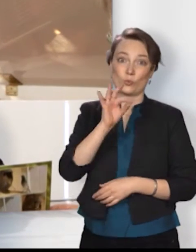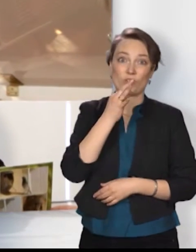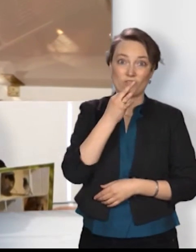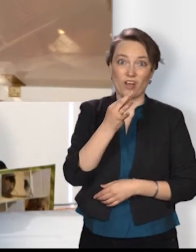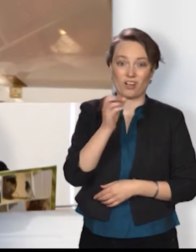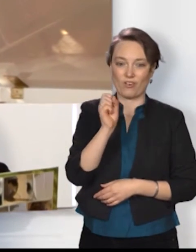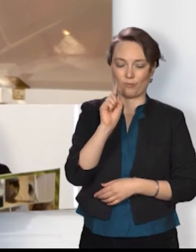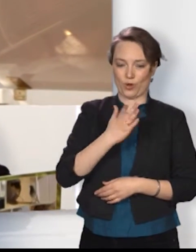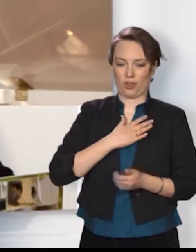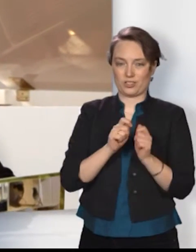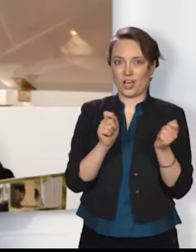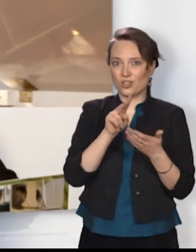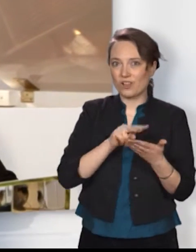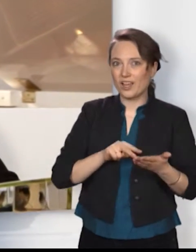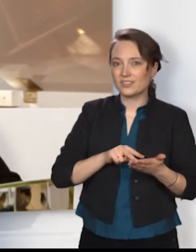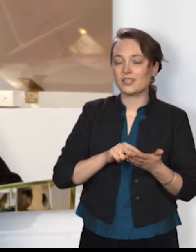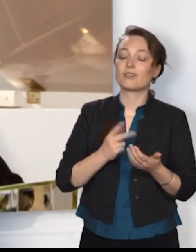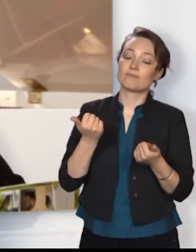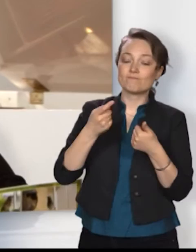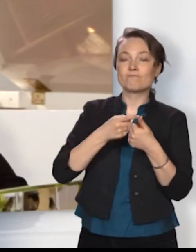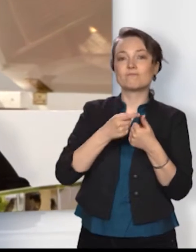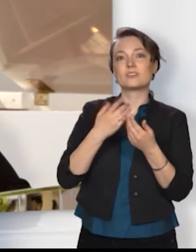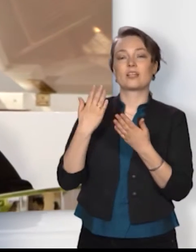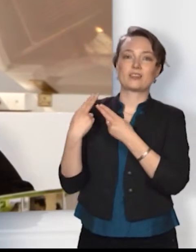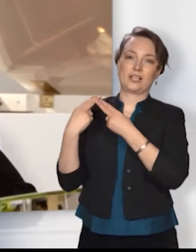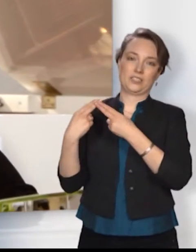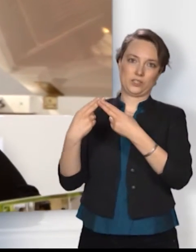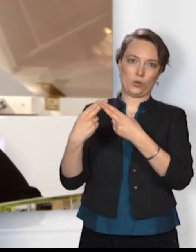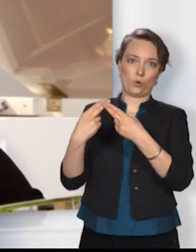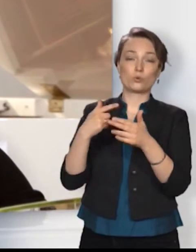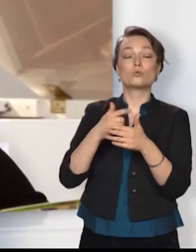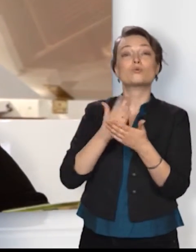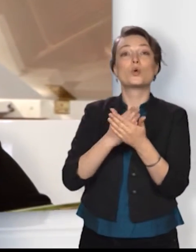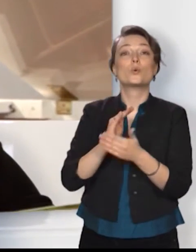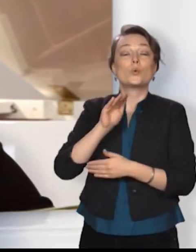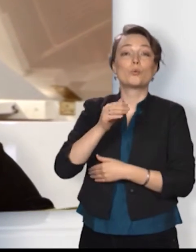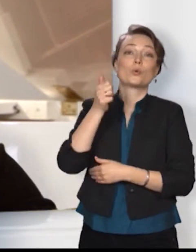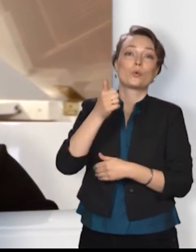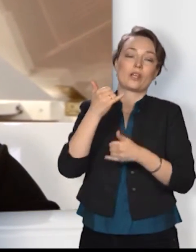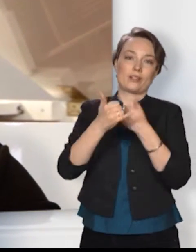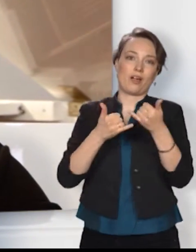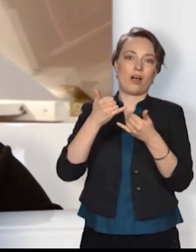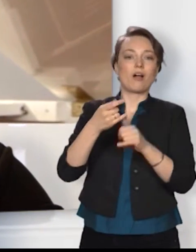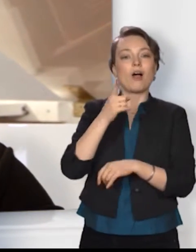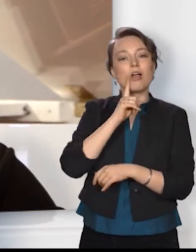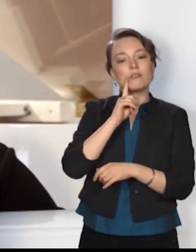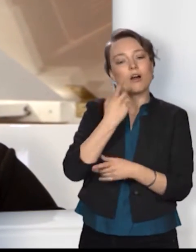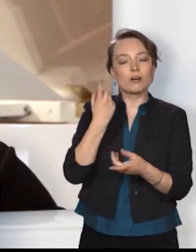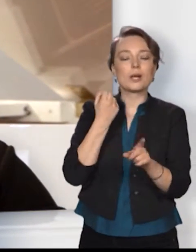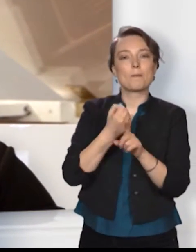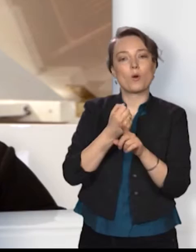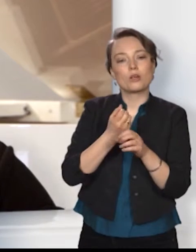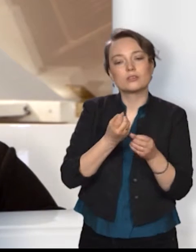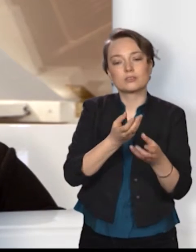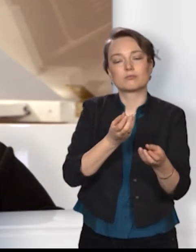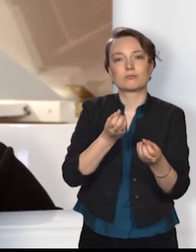einen die alte und bewährte Tradition, wie gesagt, seit über 100 Jahren, kleine Impulse in den Alltag hineinzugeben.